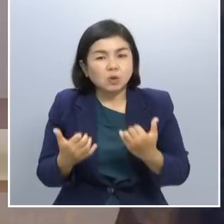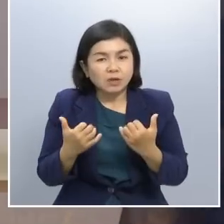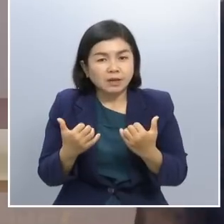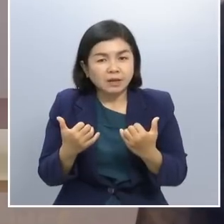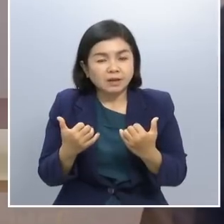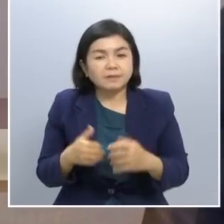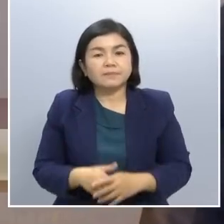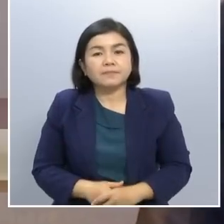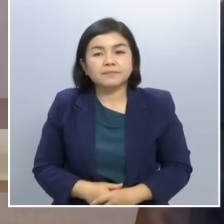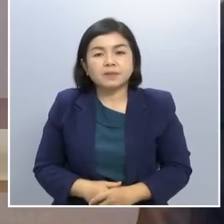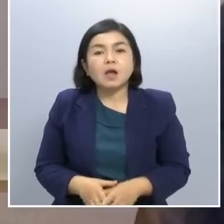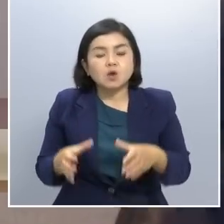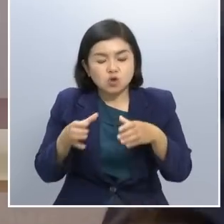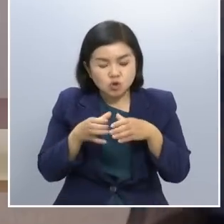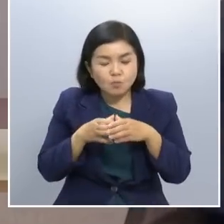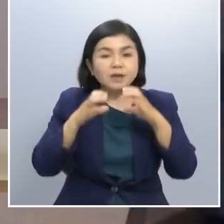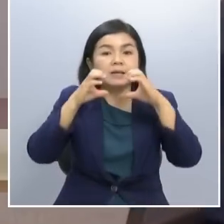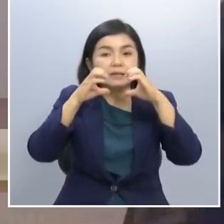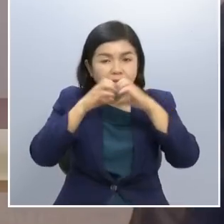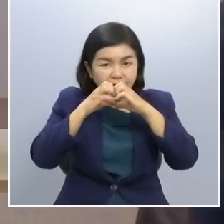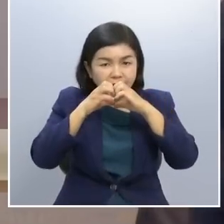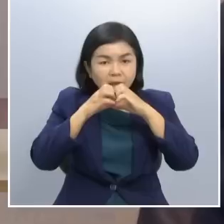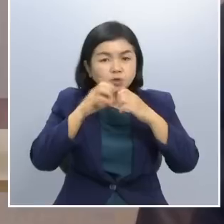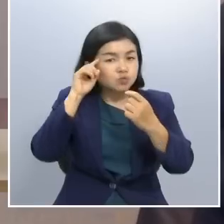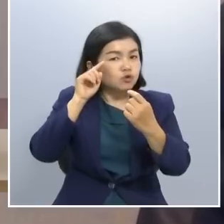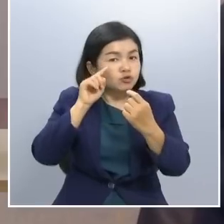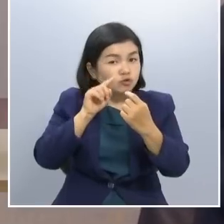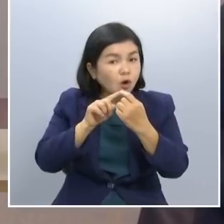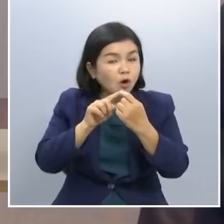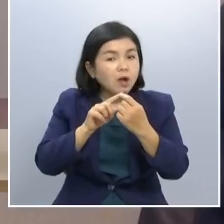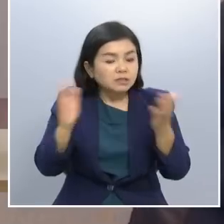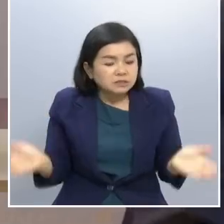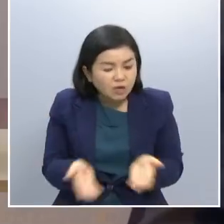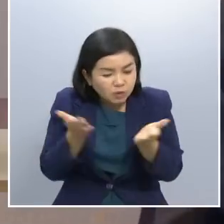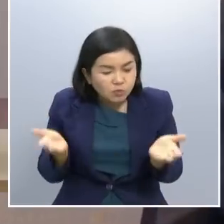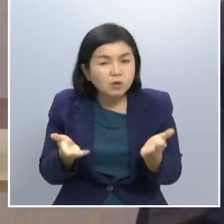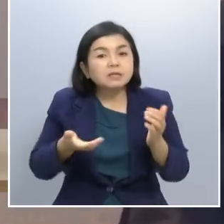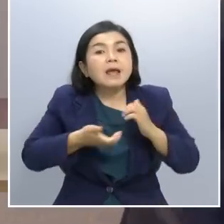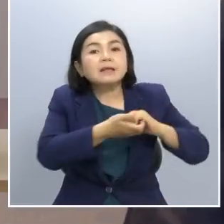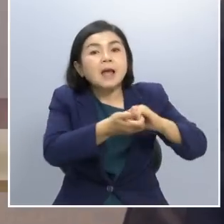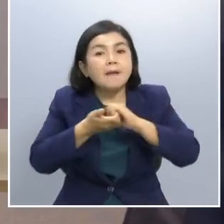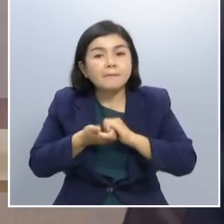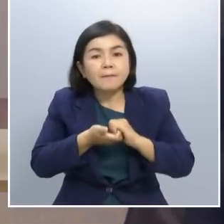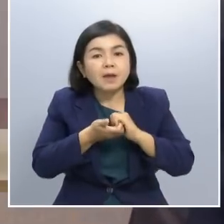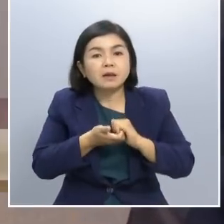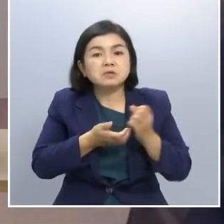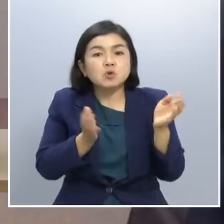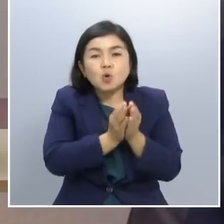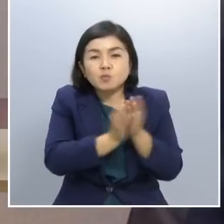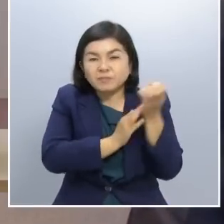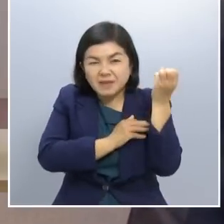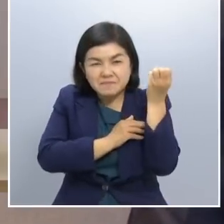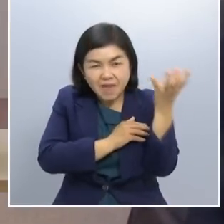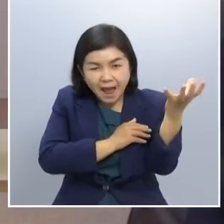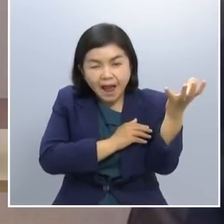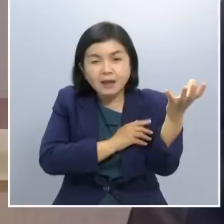นึงพรรคภูมิใจไทยไปแถลงประกาศหยุดยืนสำหรับสนับสนุนพรรคการเมืองที่ได้คะแนนเสียงเป็นอันดับ 1ให้